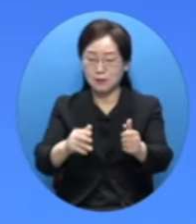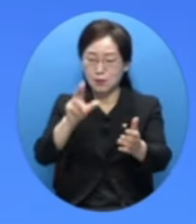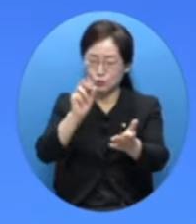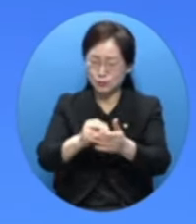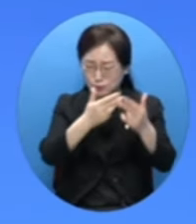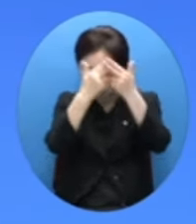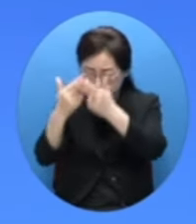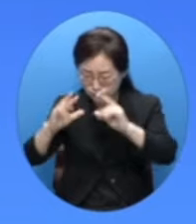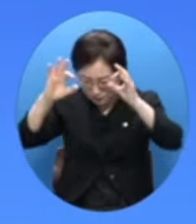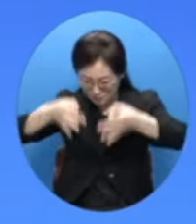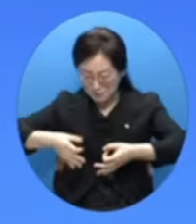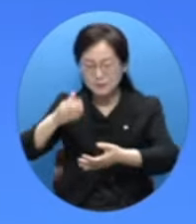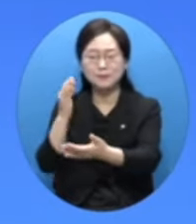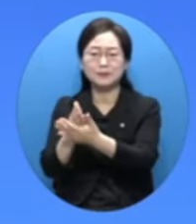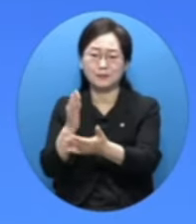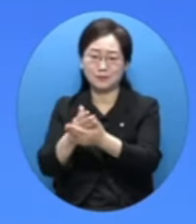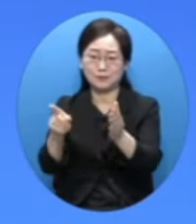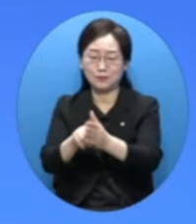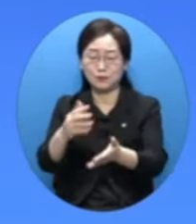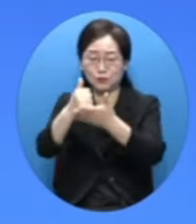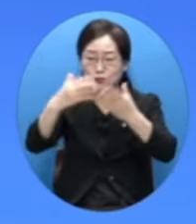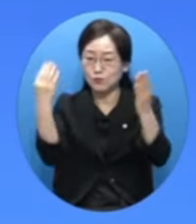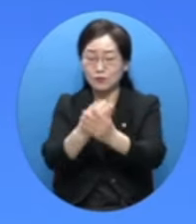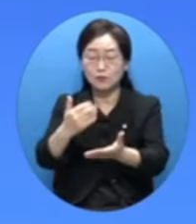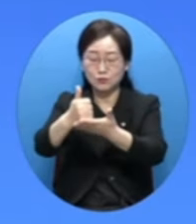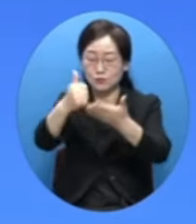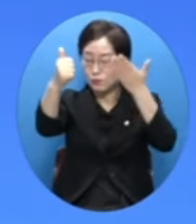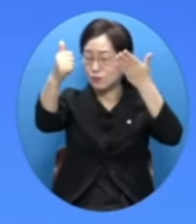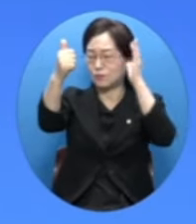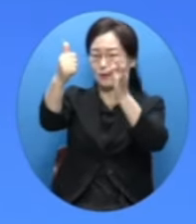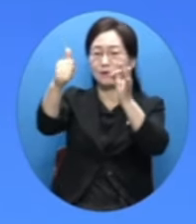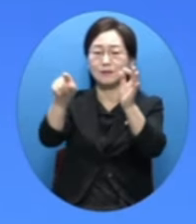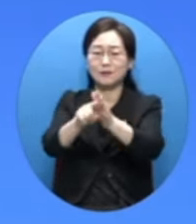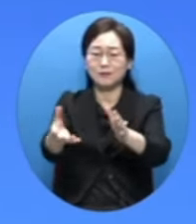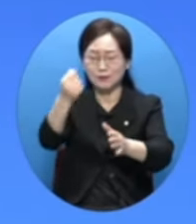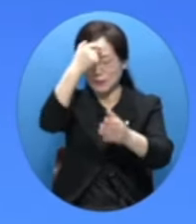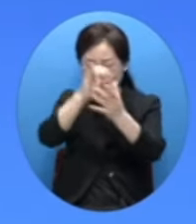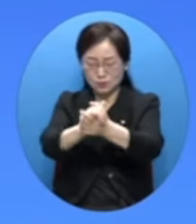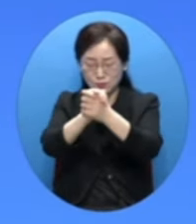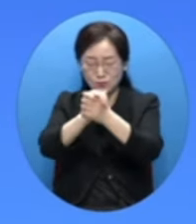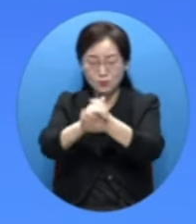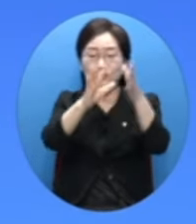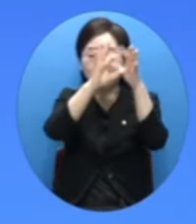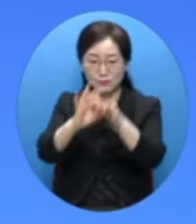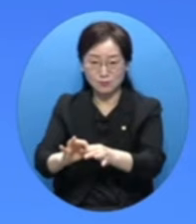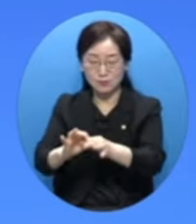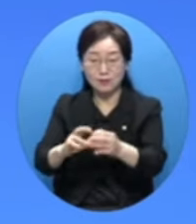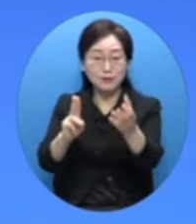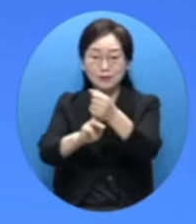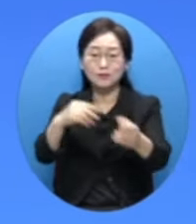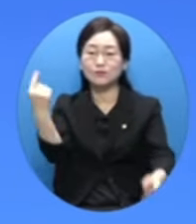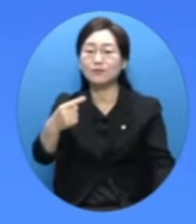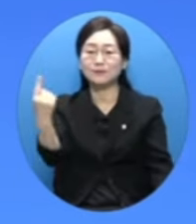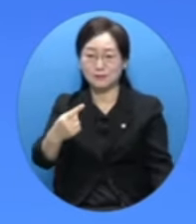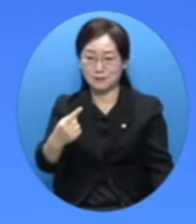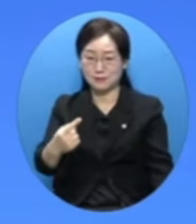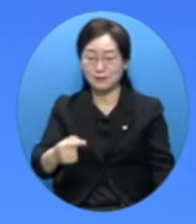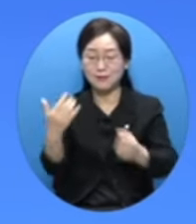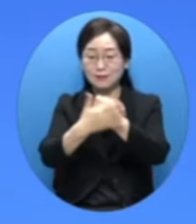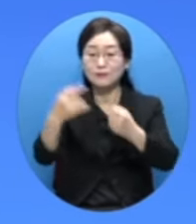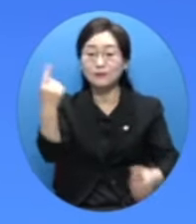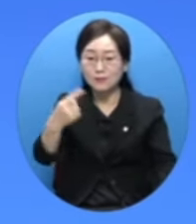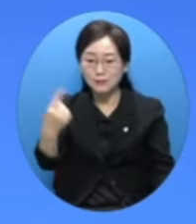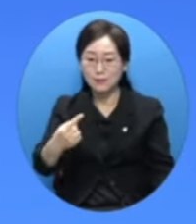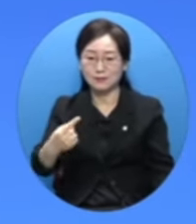자신을 바라보지 말고 믿음의 주여 언제까지는 주님만 바라보고 믿음으로 기도하고 또 기도하고 또 기도할 때 기적이 일어나는 것입니다. 은혜가 임하게